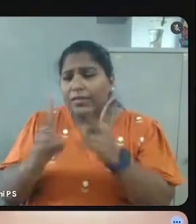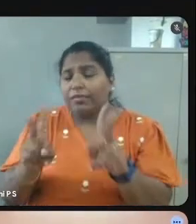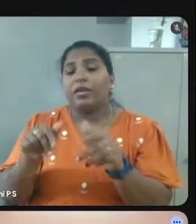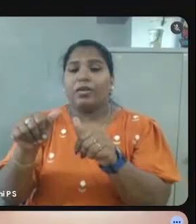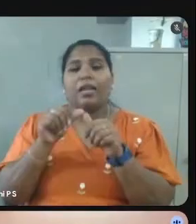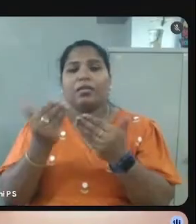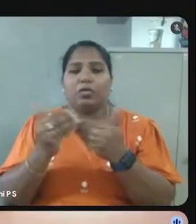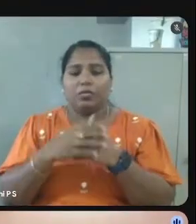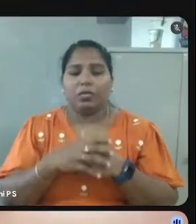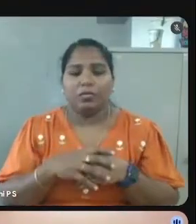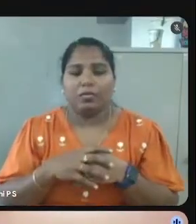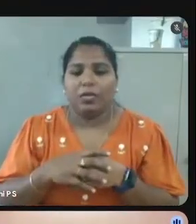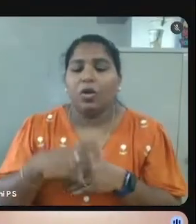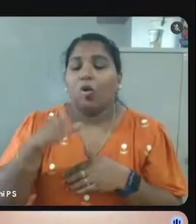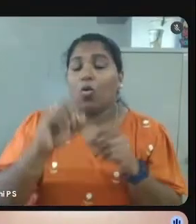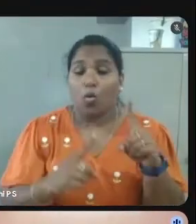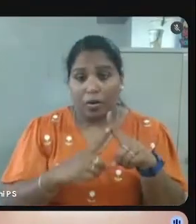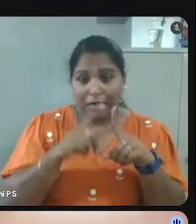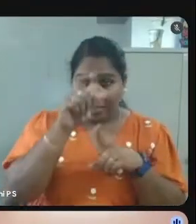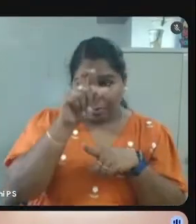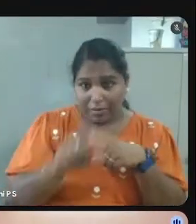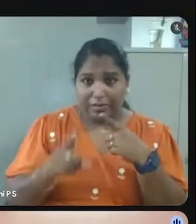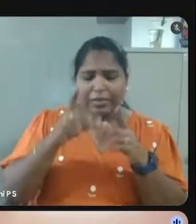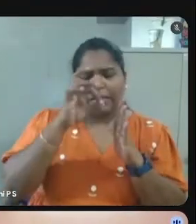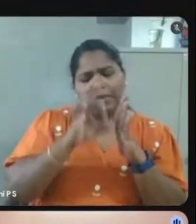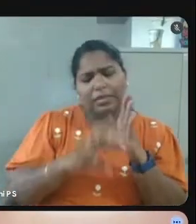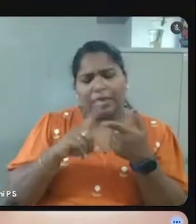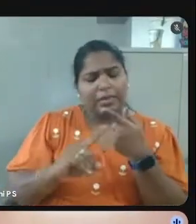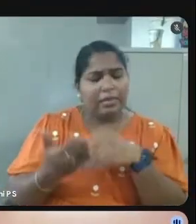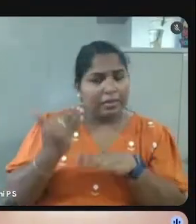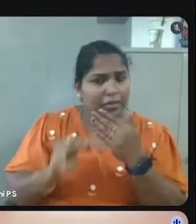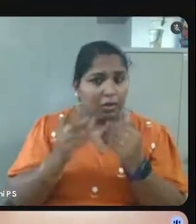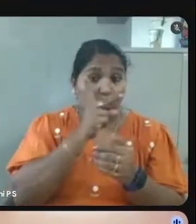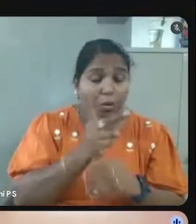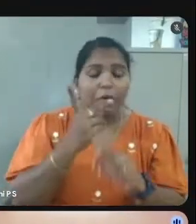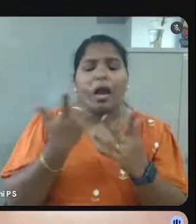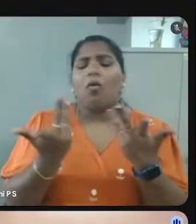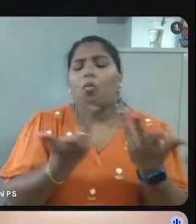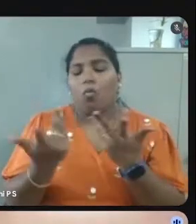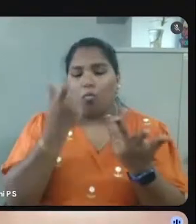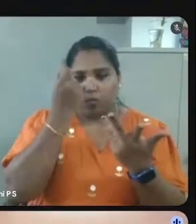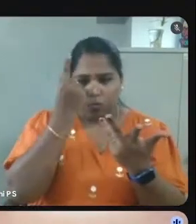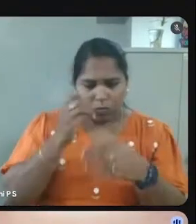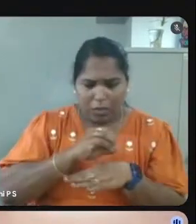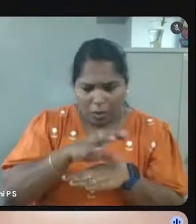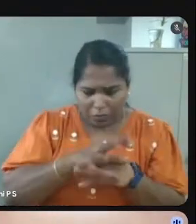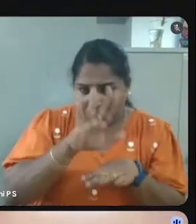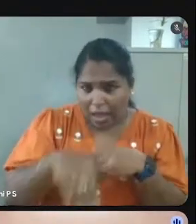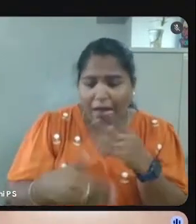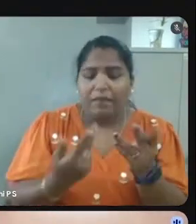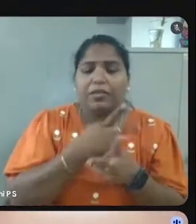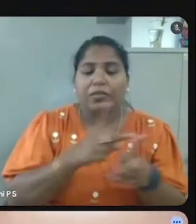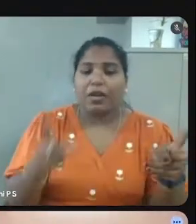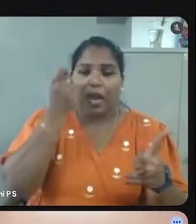കിട്ടും. ഓക്യുപേഷണൽ തെറാപ്പിസ്റ്റിന്റെ ഒരു ഡീറ്റെയിൽ ഹിസ്റ്ററി വരുമ്പോൾ എന്തൊക്കെയോ പ്രശ്നം കൗൺസിലിംഗ് ചെയ്യാറുണ്ടോ ആ കാര്യങ്ങളും നമുക്ക് ഒന്ന്